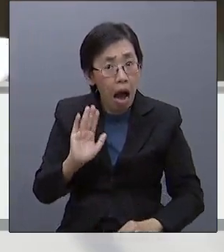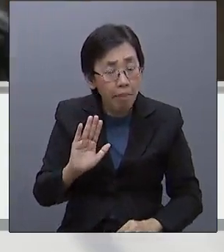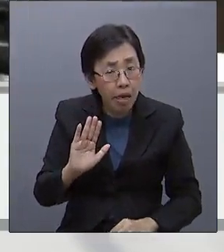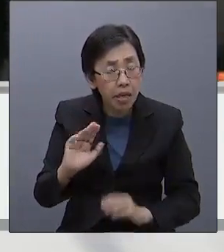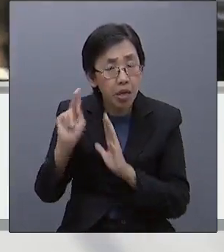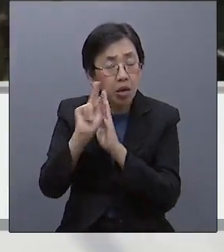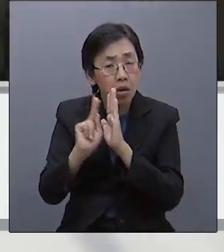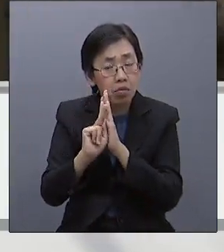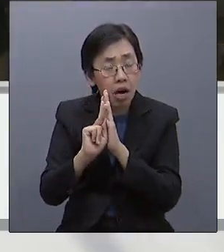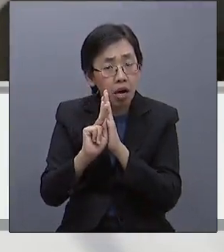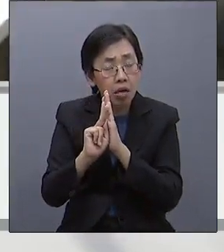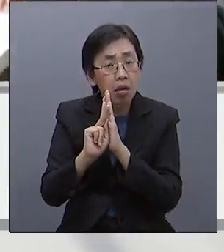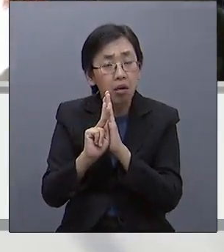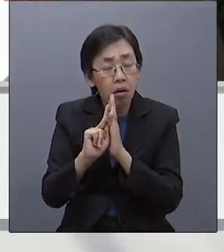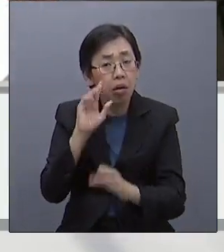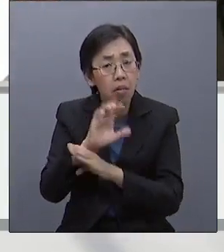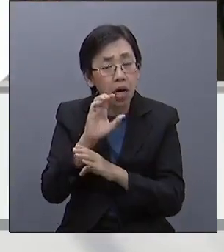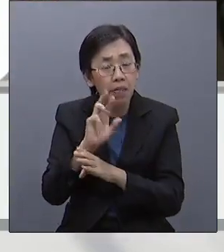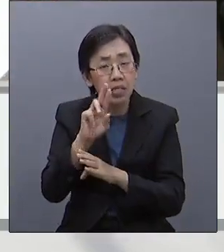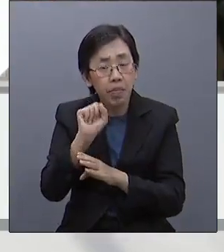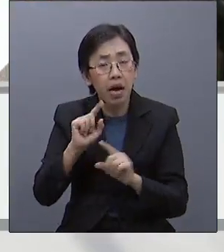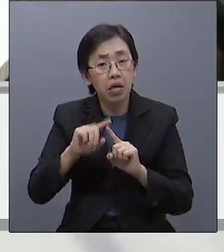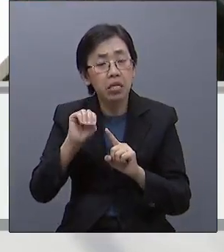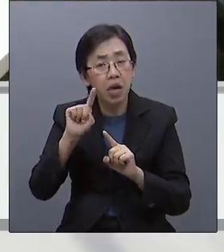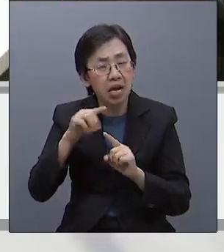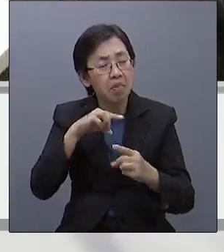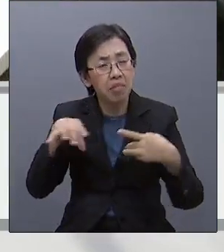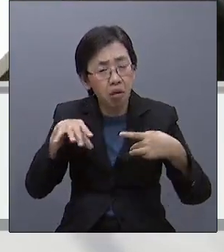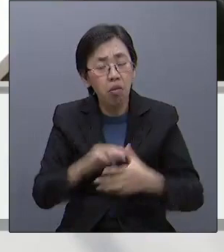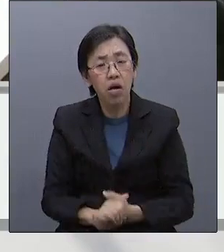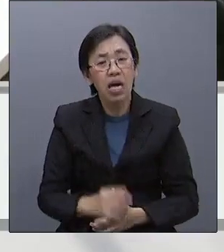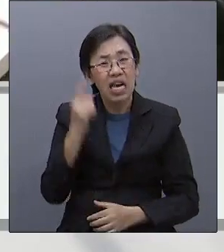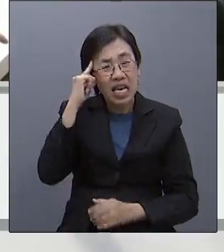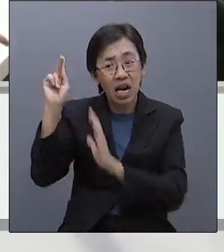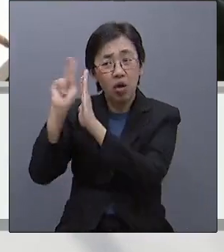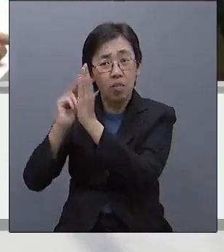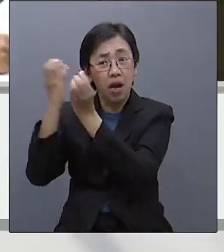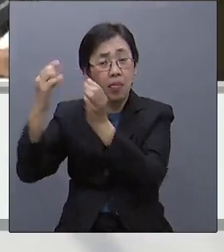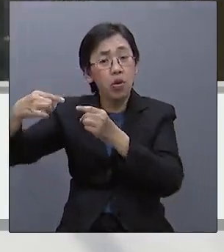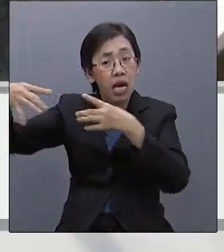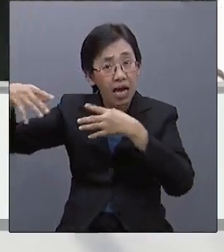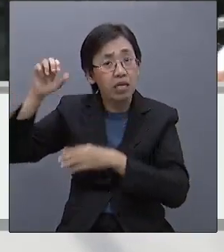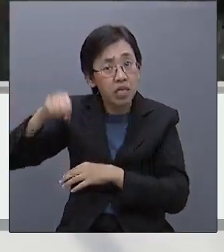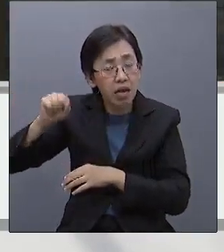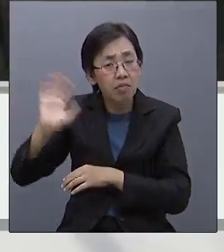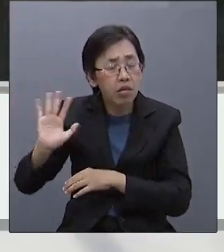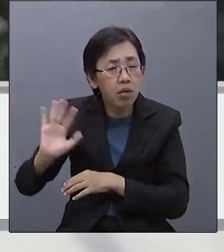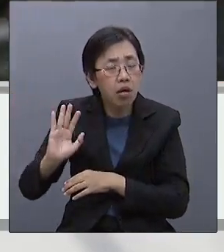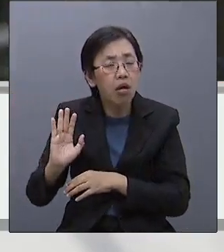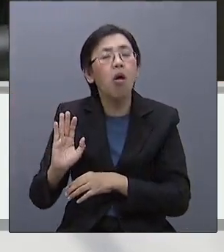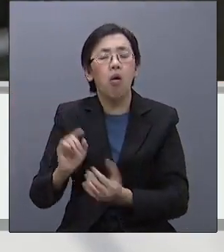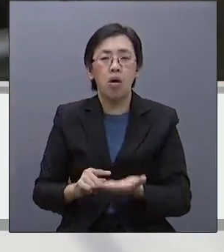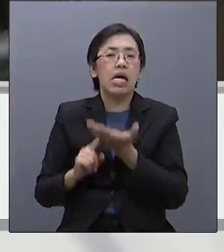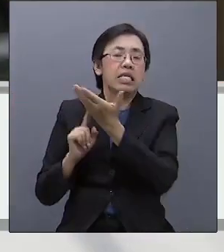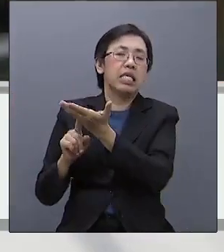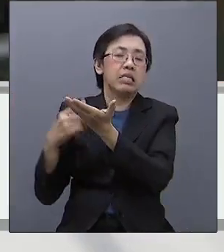บังคับการประชุมรัฐสภาข้อที่41นั้นจะถือว่าขัดต่อรัฐธรรมนูญหรือไม่เพื่อจะได้ขอให้ศาลรัฐธ